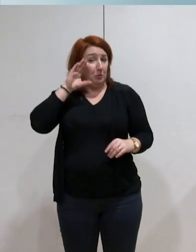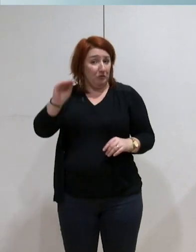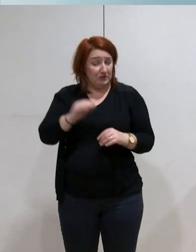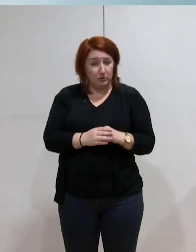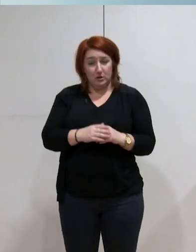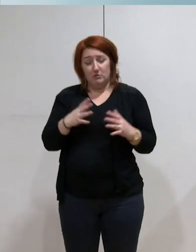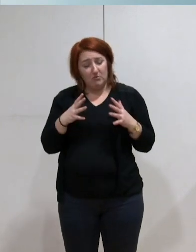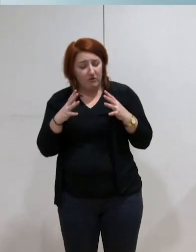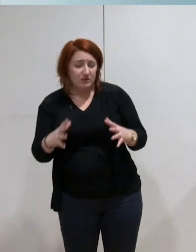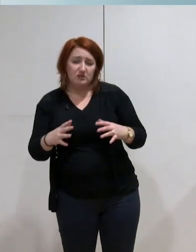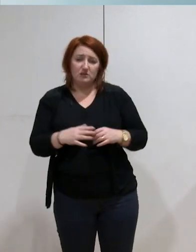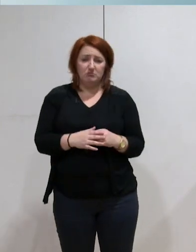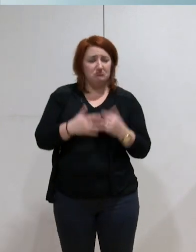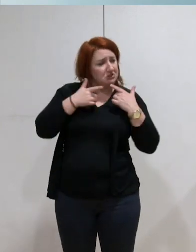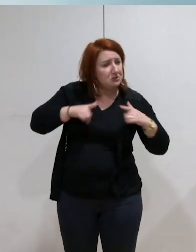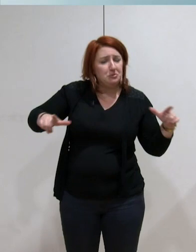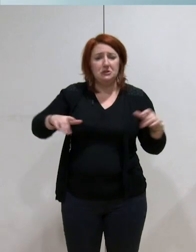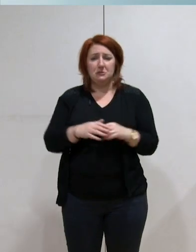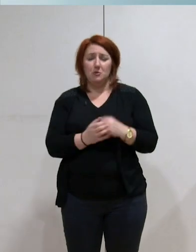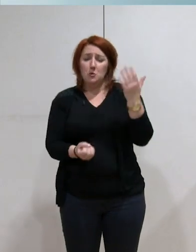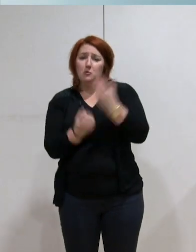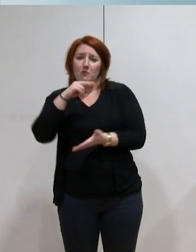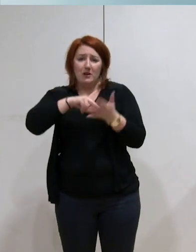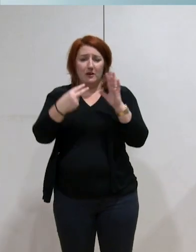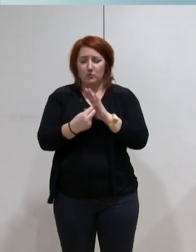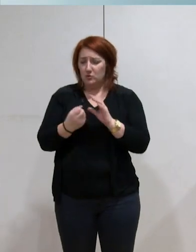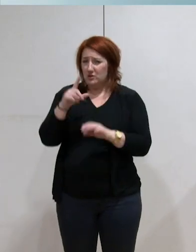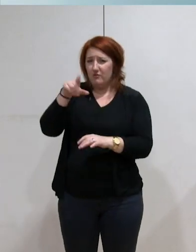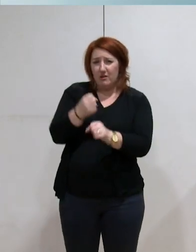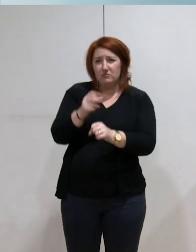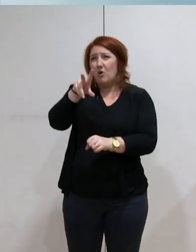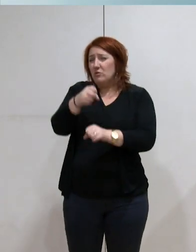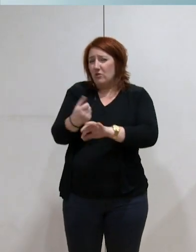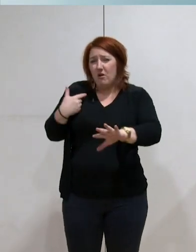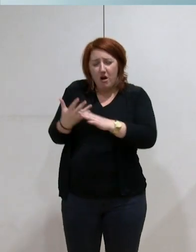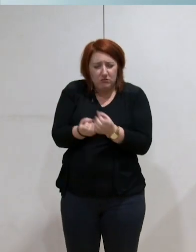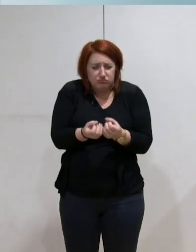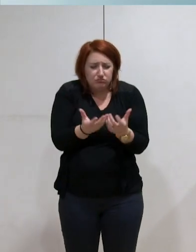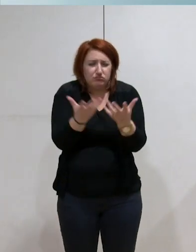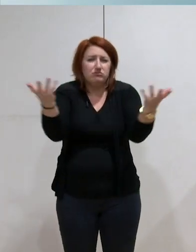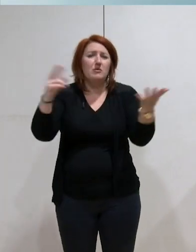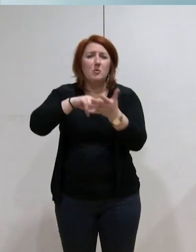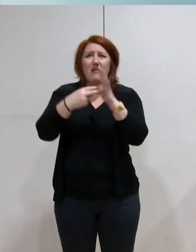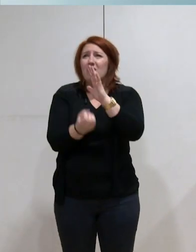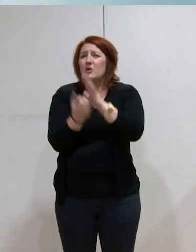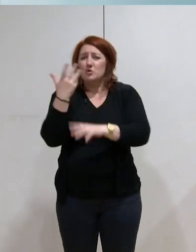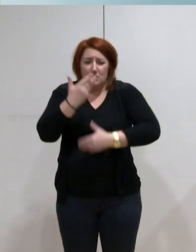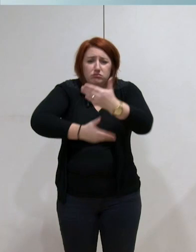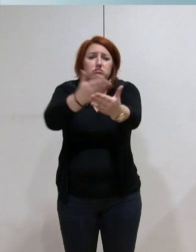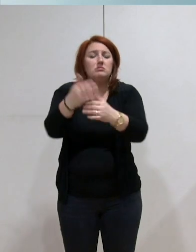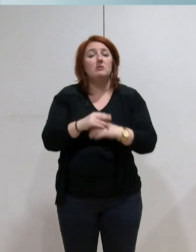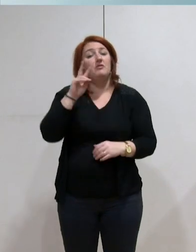disponibl ayant contribué au développement des nouvelles technologie durant ces 20 30 dernières années à la ville de Grenoble leur rôle a donc été